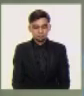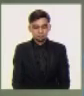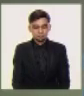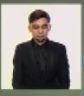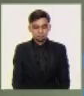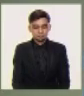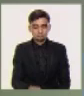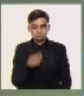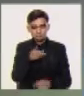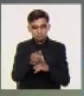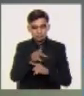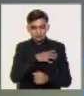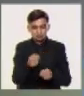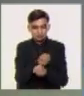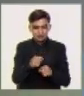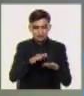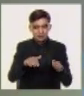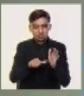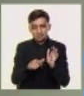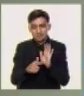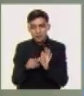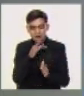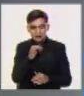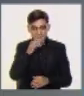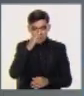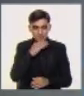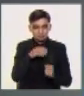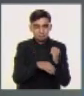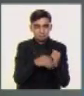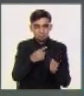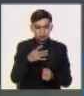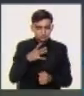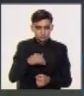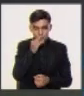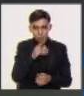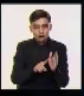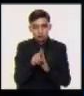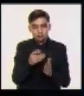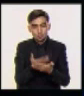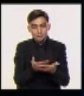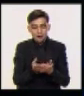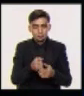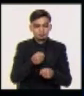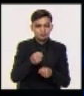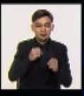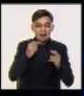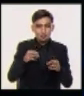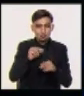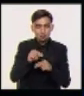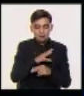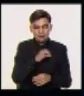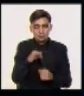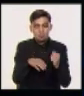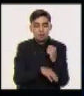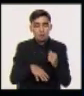это кадры и драки детей 6 7 лет отец младшего из них не смог удержаться и поначалу только советовал как бить а потом